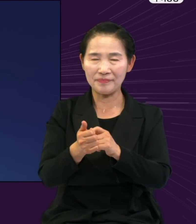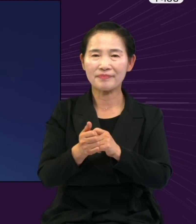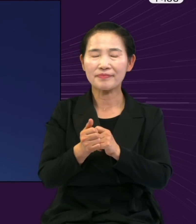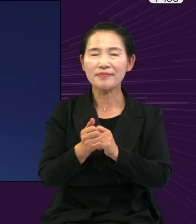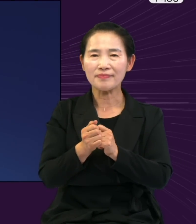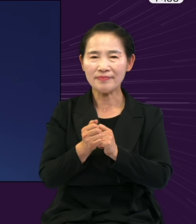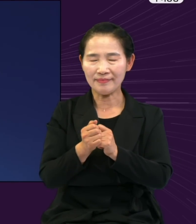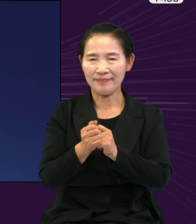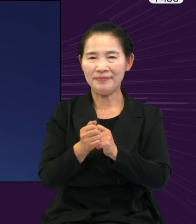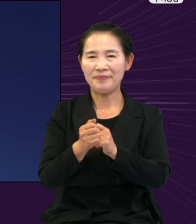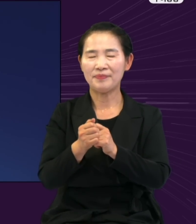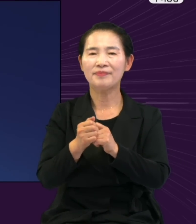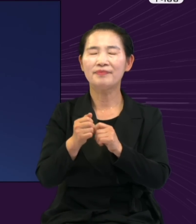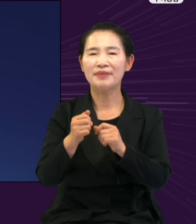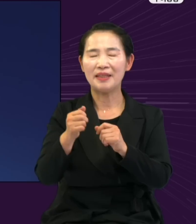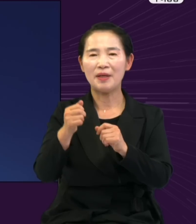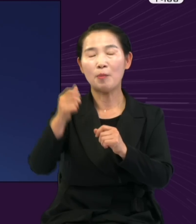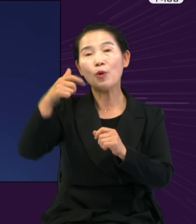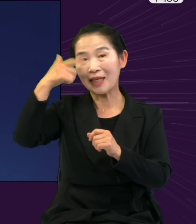부탁을 하셨습니다.